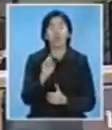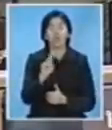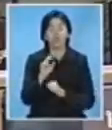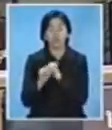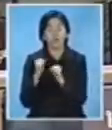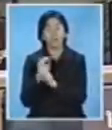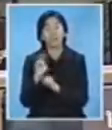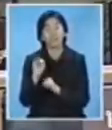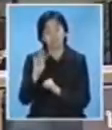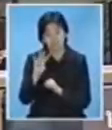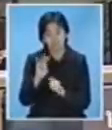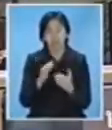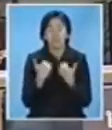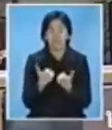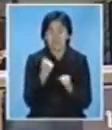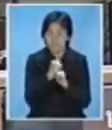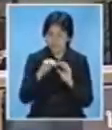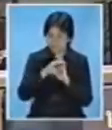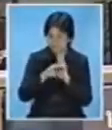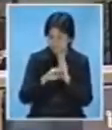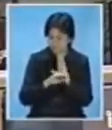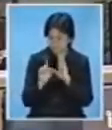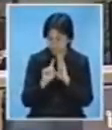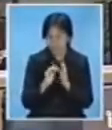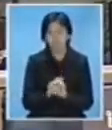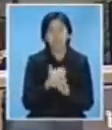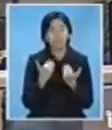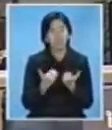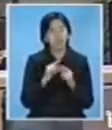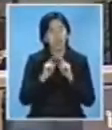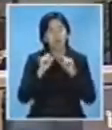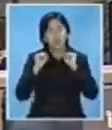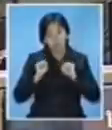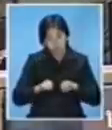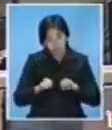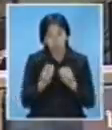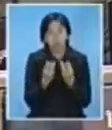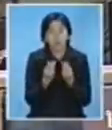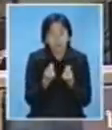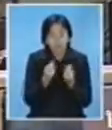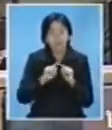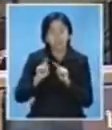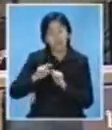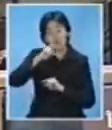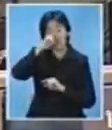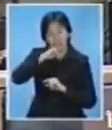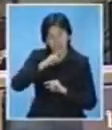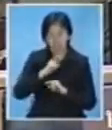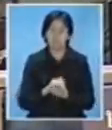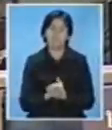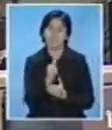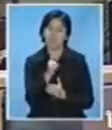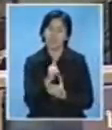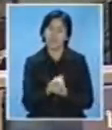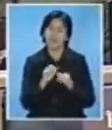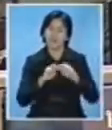แบบที่เป็นอยู่ในทางปฏิบัตินะคะย่อมจะทำให้การตกลงตัวเลขของฝ่ายไทยเนี่ยสุ่มเสี่ยงต่ออิท